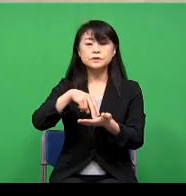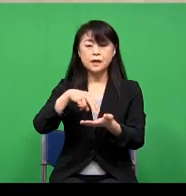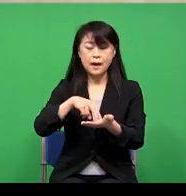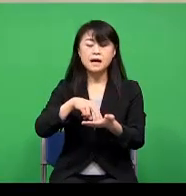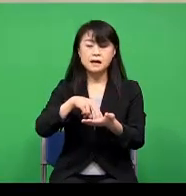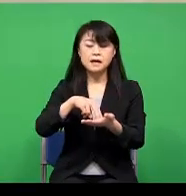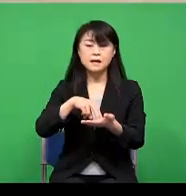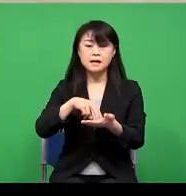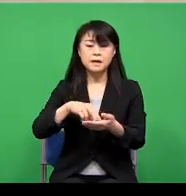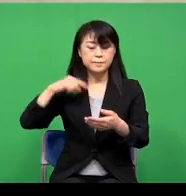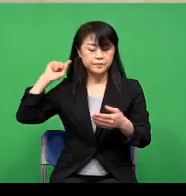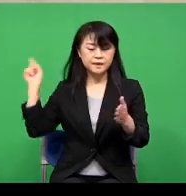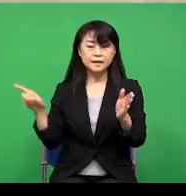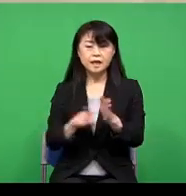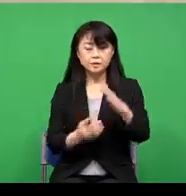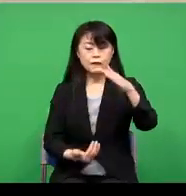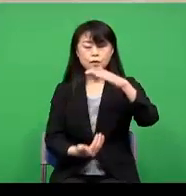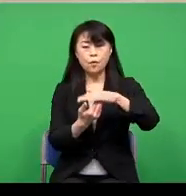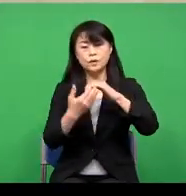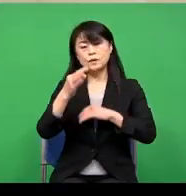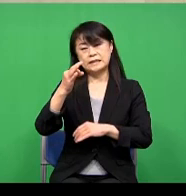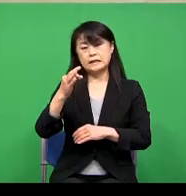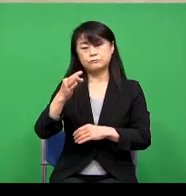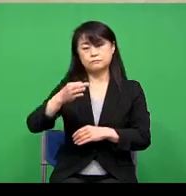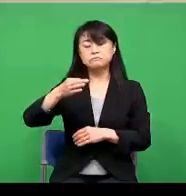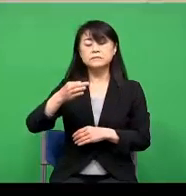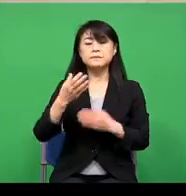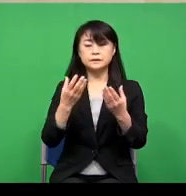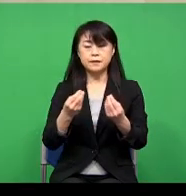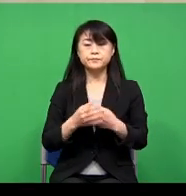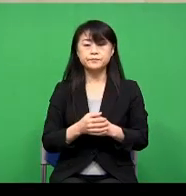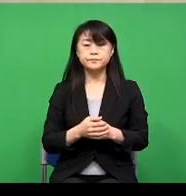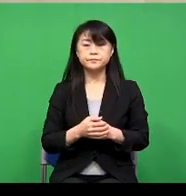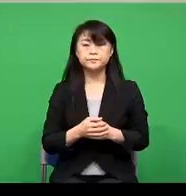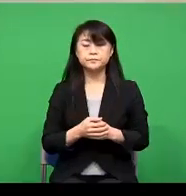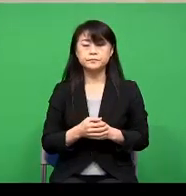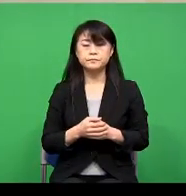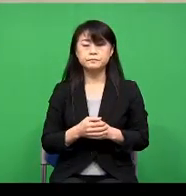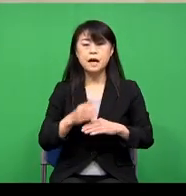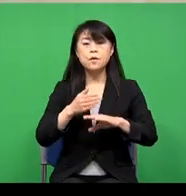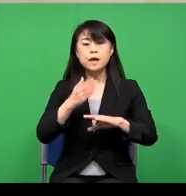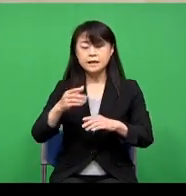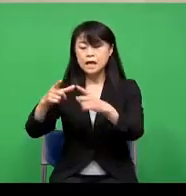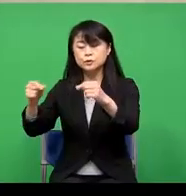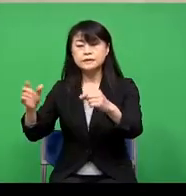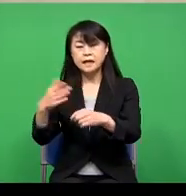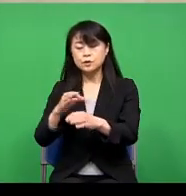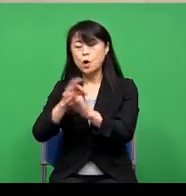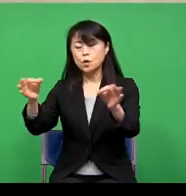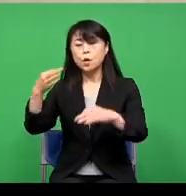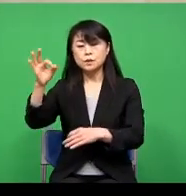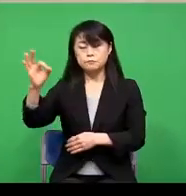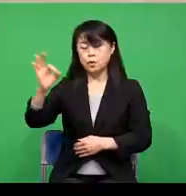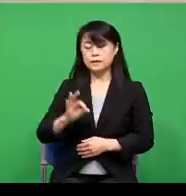ないことになるかもしれませんが、まあ、せっかく国も厳しい財政状況の中であの交付金などを確